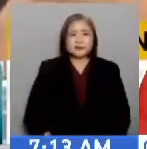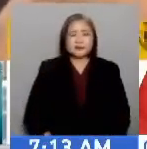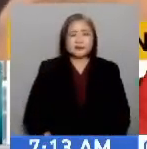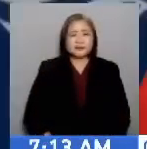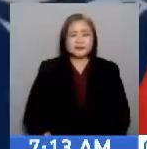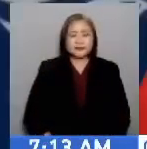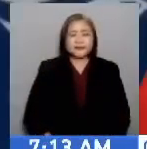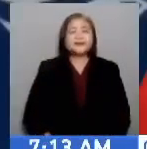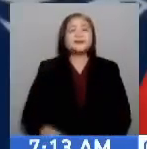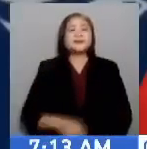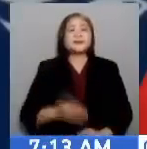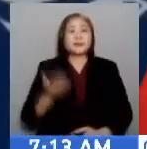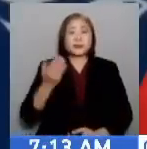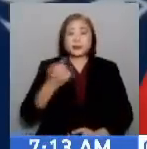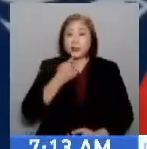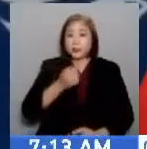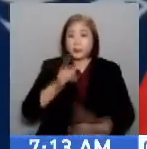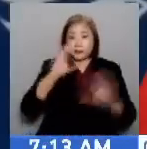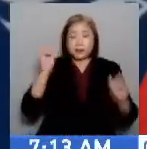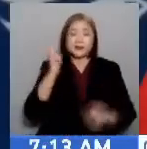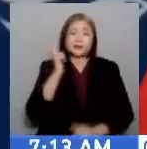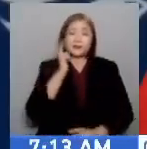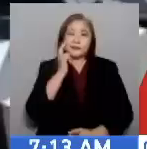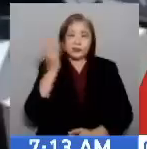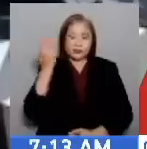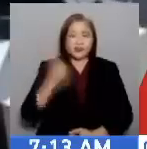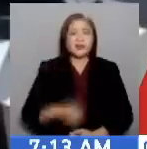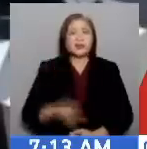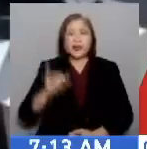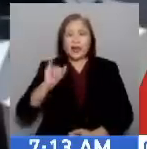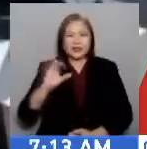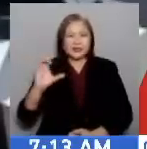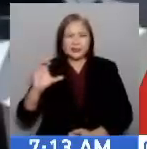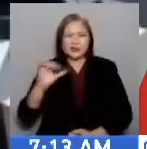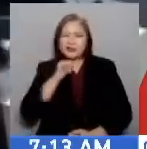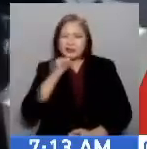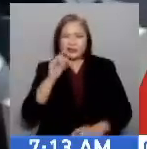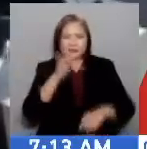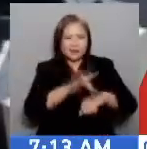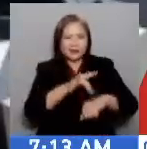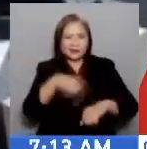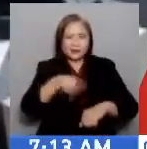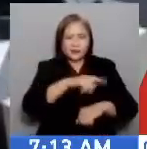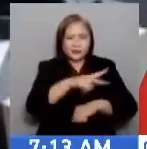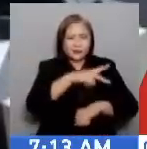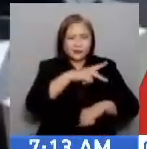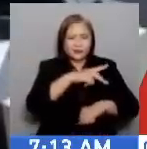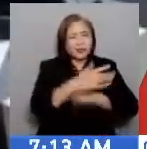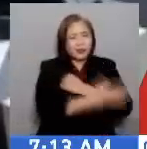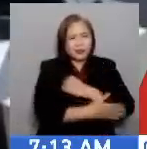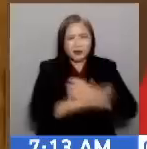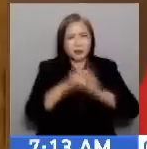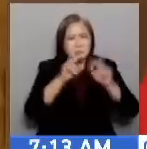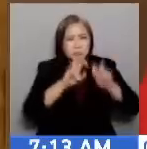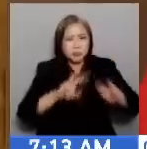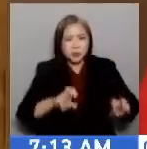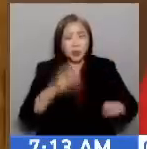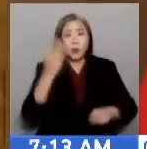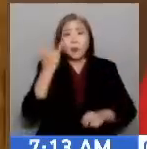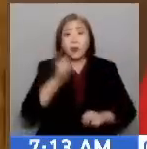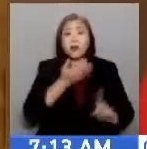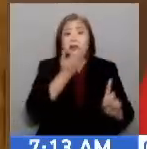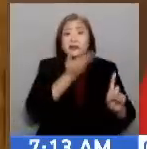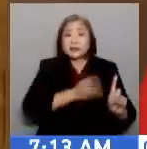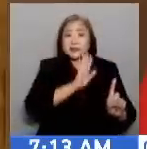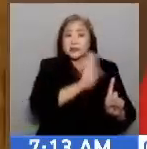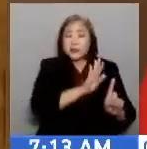hindi dapat basta-basta nanghihimasok ang ICC sa isang bansa at magsagawa ng investigasyon dahil tungkulin yon ng Estado.